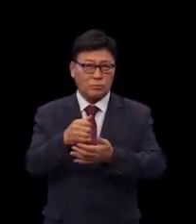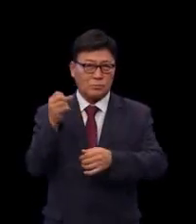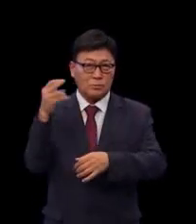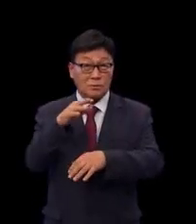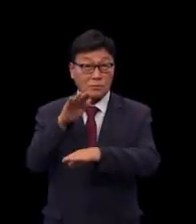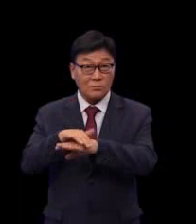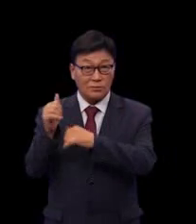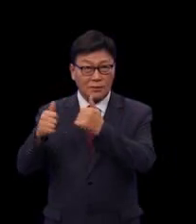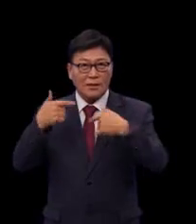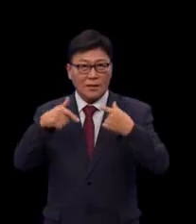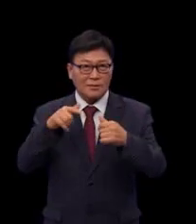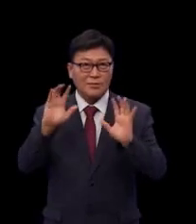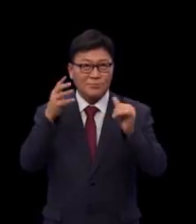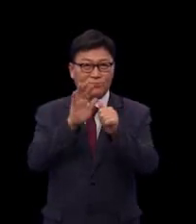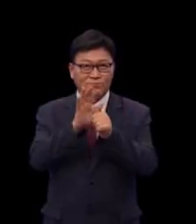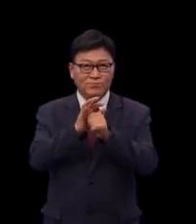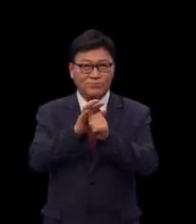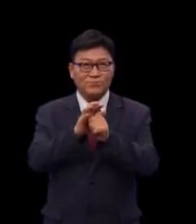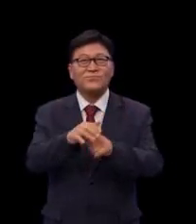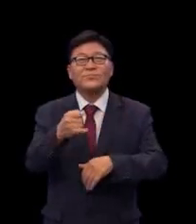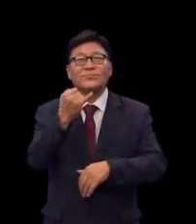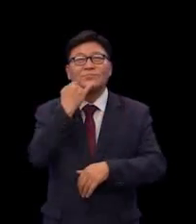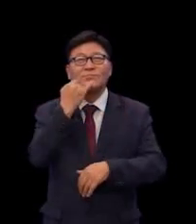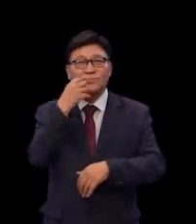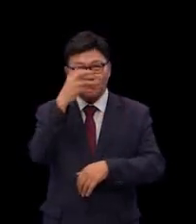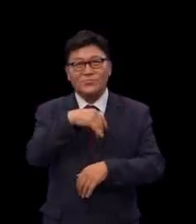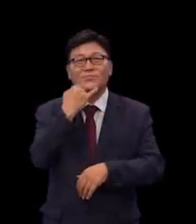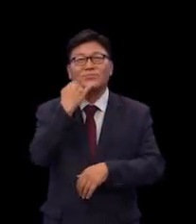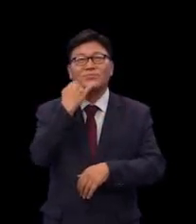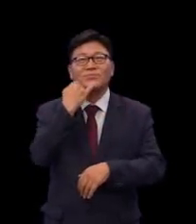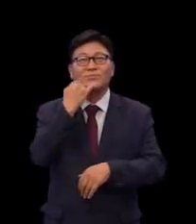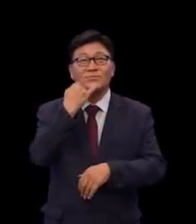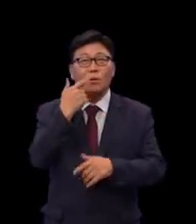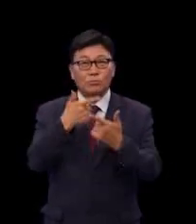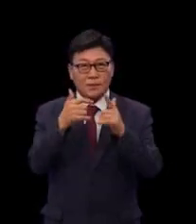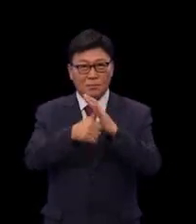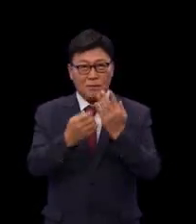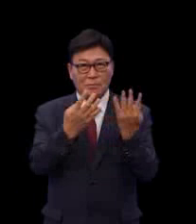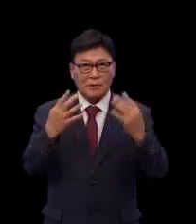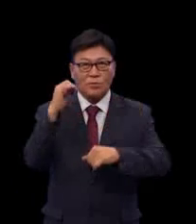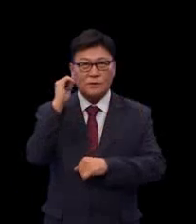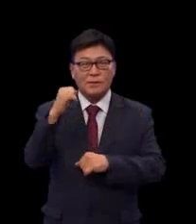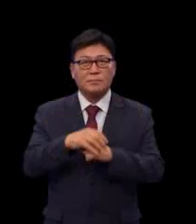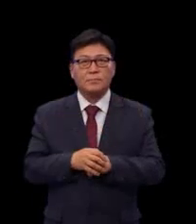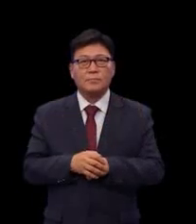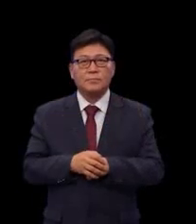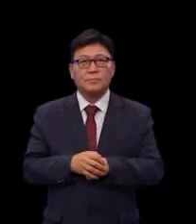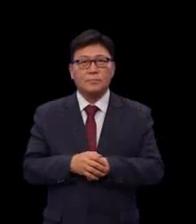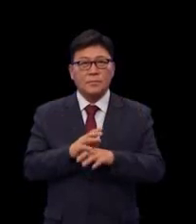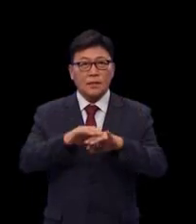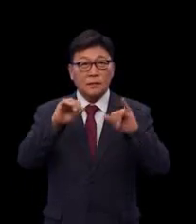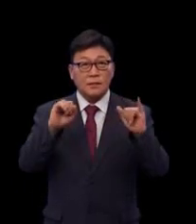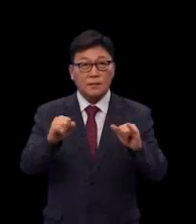한 모든 분들의 재도전을 항상 응원합니다. 마! 개한타! 부산